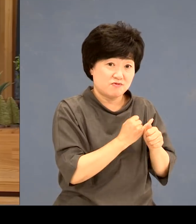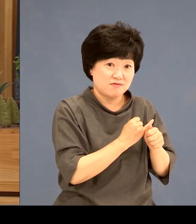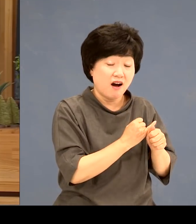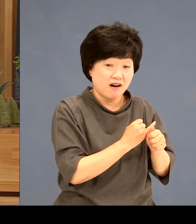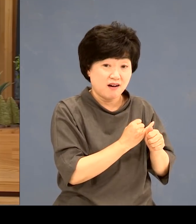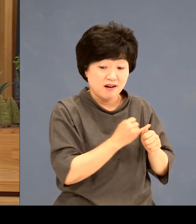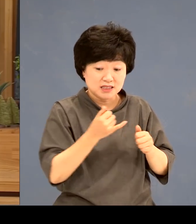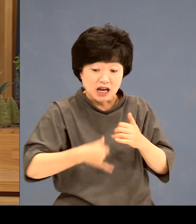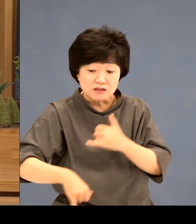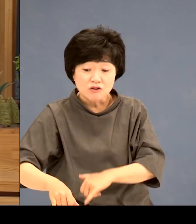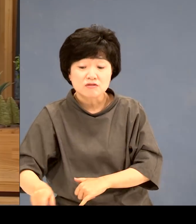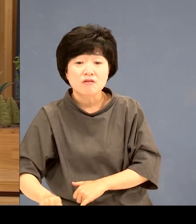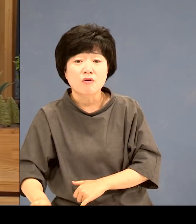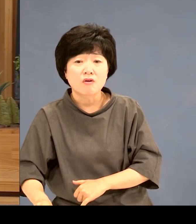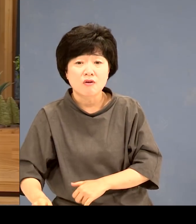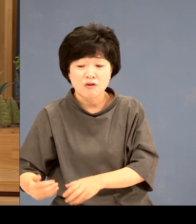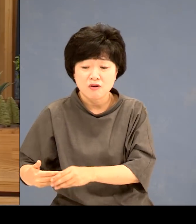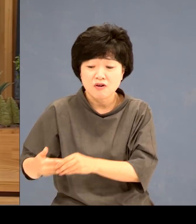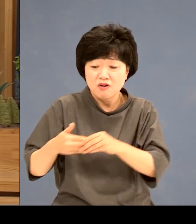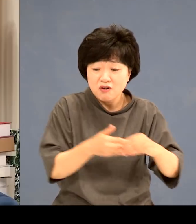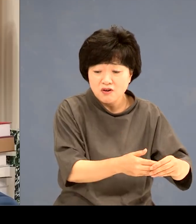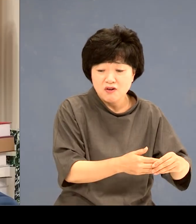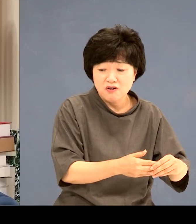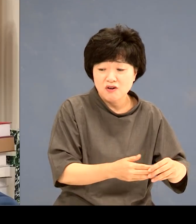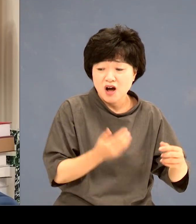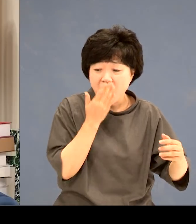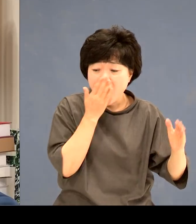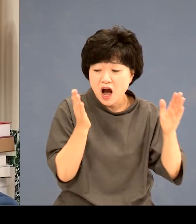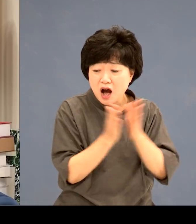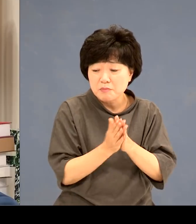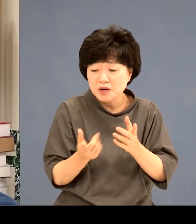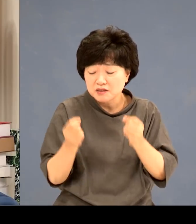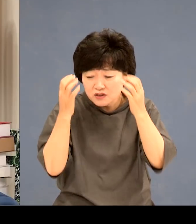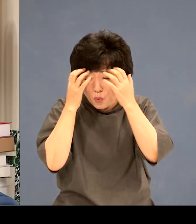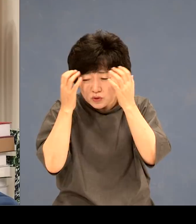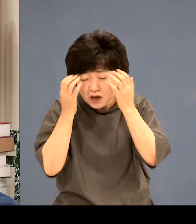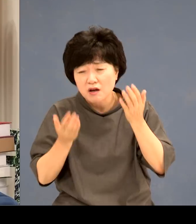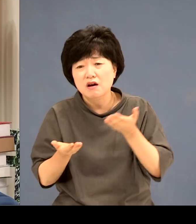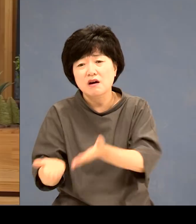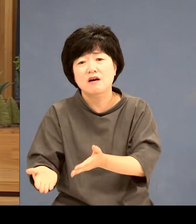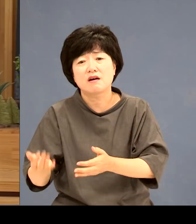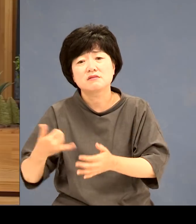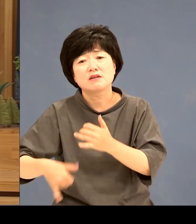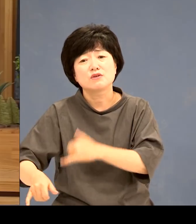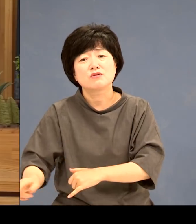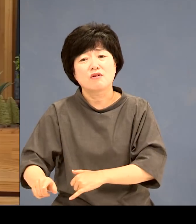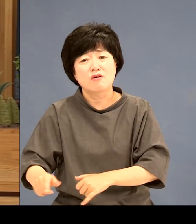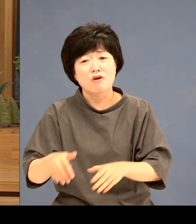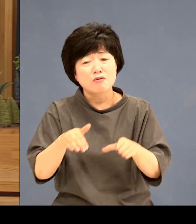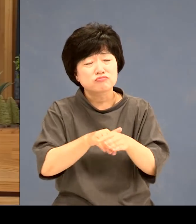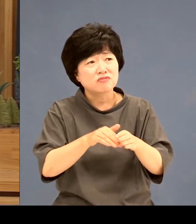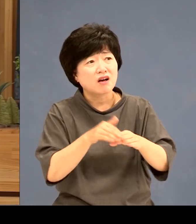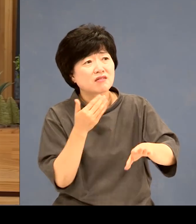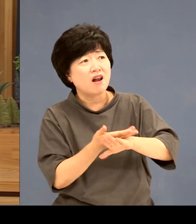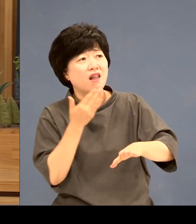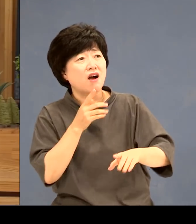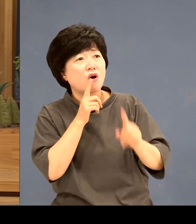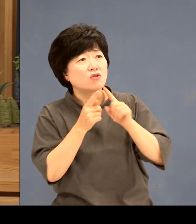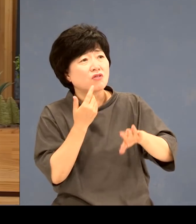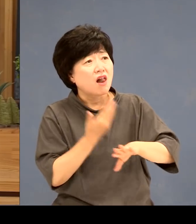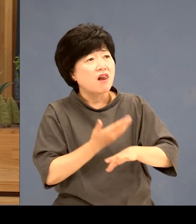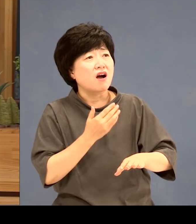그 자녀들은 본인들의 선택에 의한 것이 아니었잖아요. 그렇죠. 이 사실 달라진 그 어린 나이에 그 문화적인 차이, 언어적인 차이,